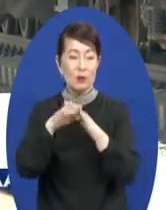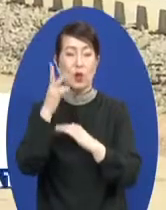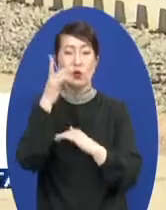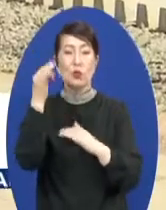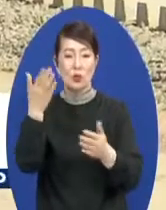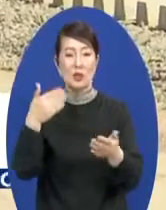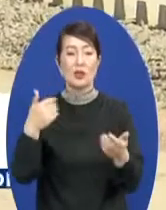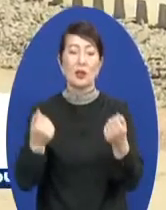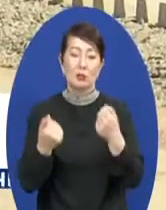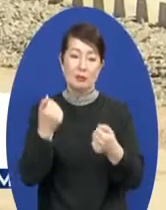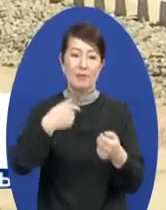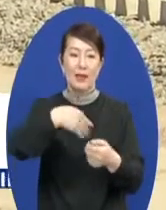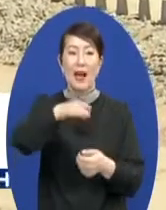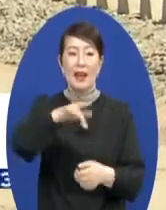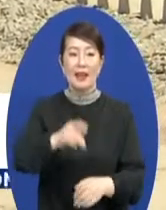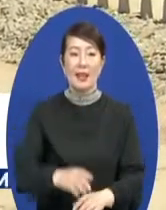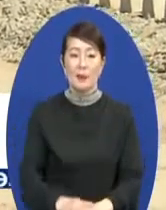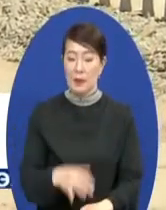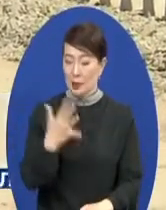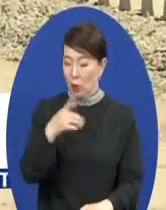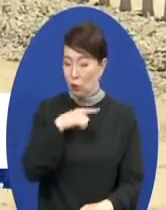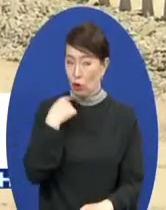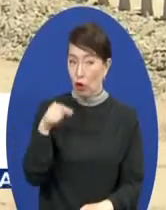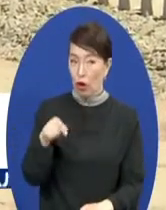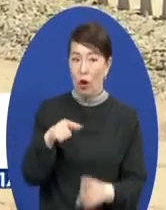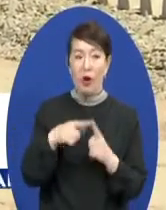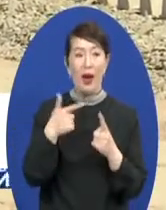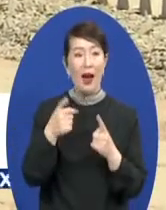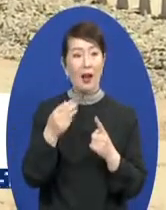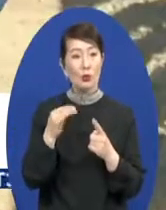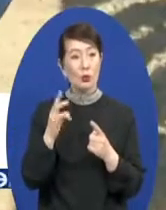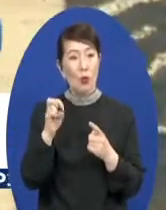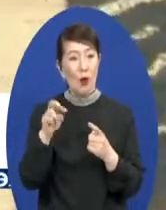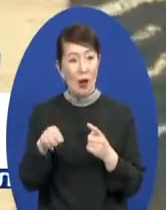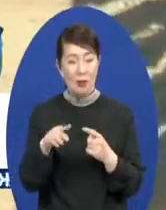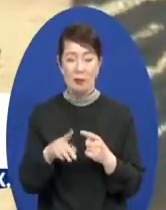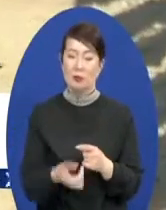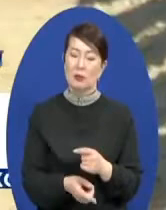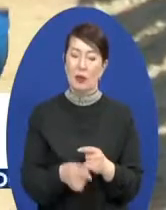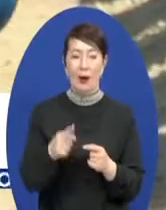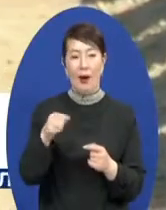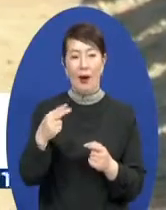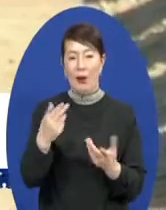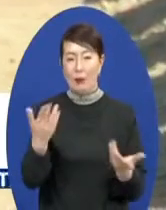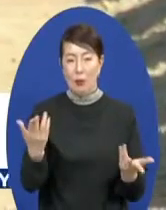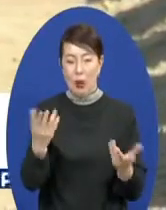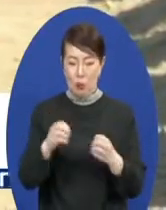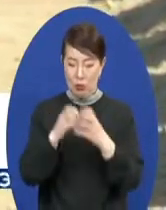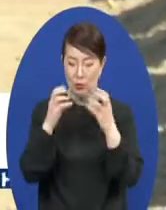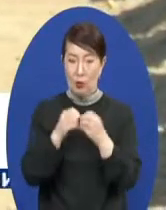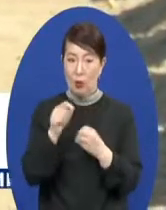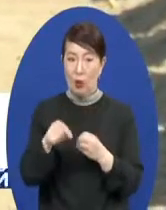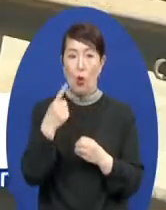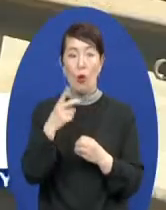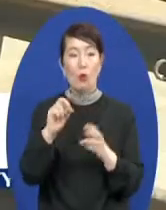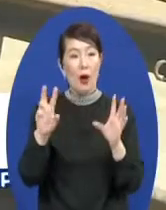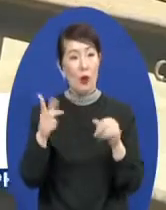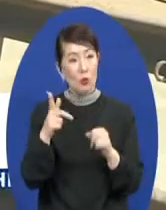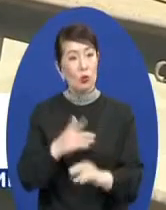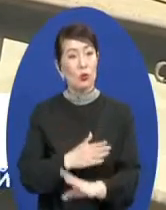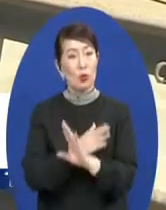тодорхой хугацаанд гарна. Хэрв 5-7 гашуун сухат чиглэлийн төмөр зам улс төржин гацалгүй бүтээн байгуулалт нь 2013 онд дууссан